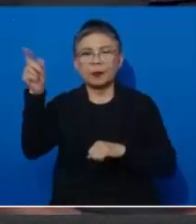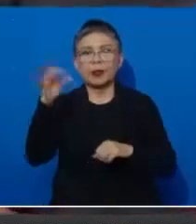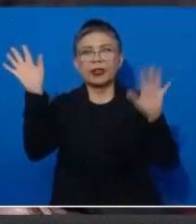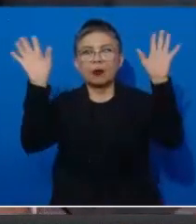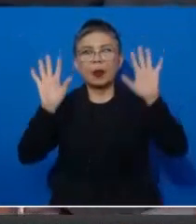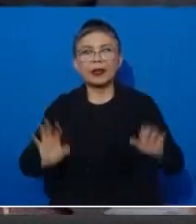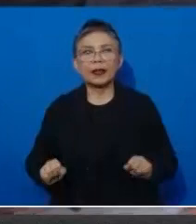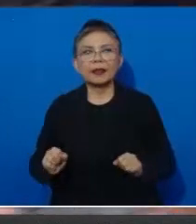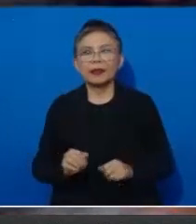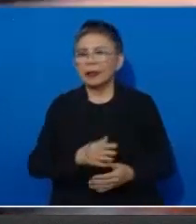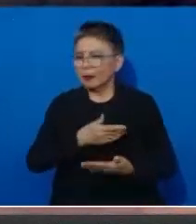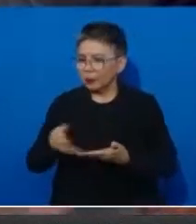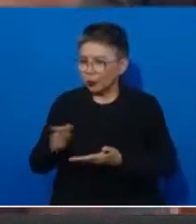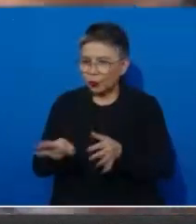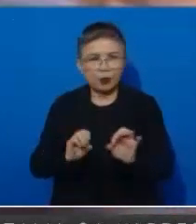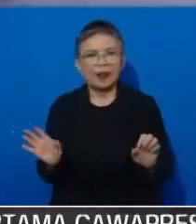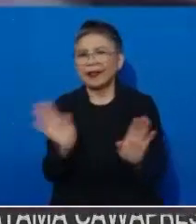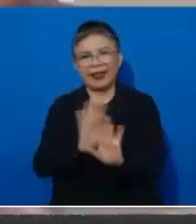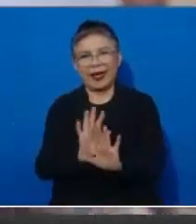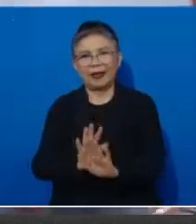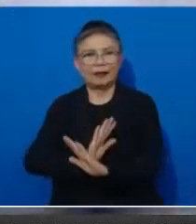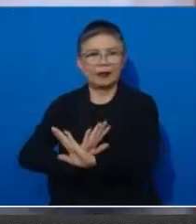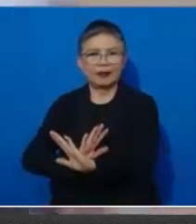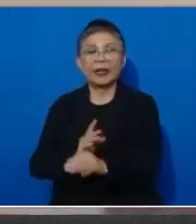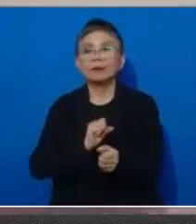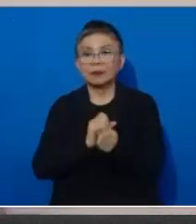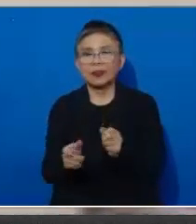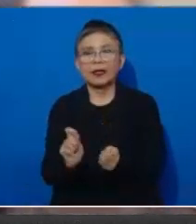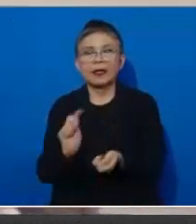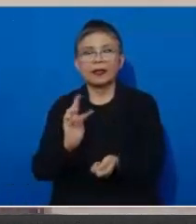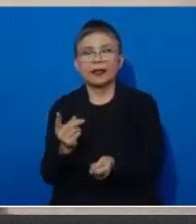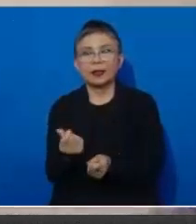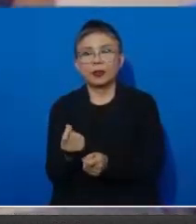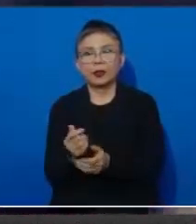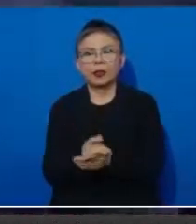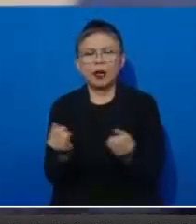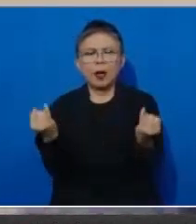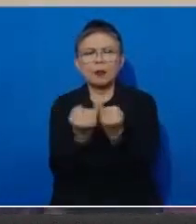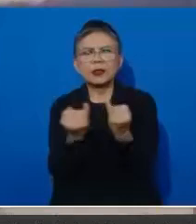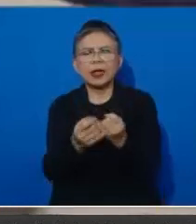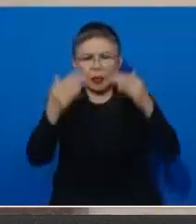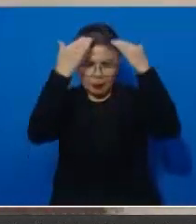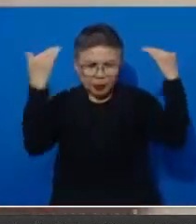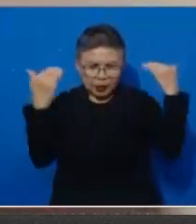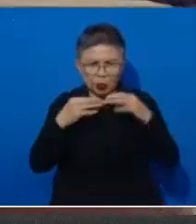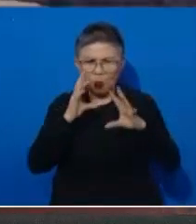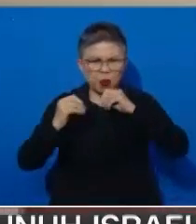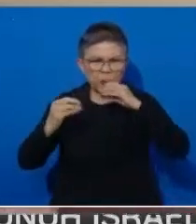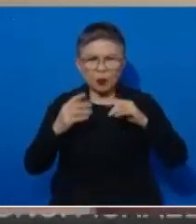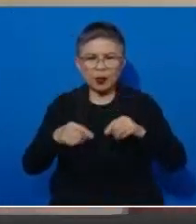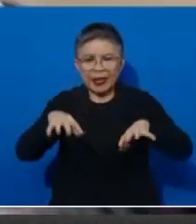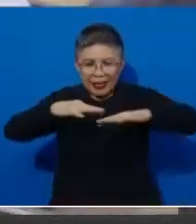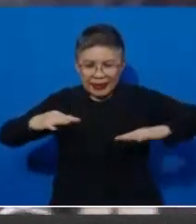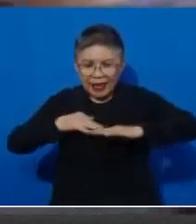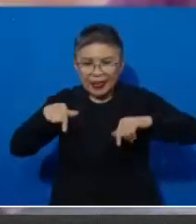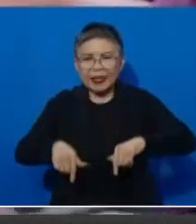tidak lagi melakukan penggusuran dan segera memberikan ganti rugi. Perselisihan terjadi karena para petani berargumen